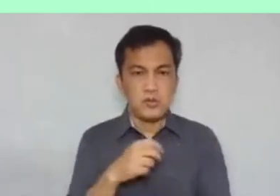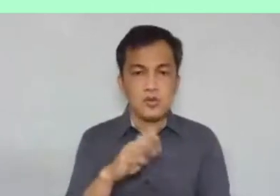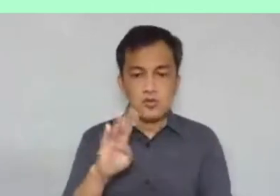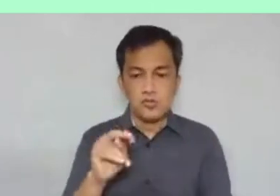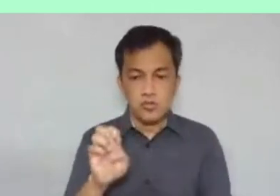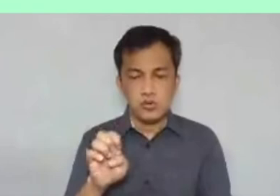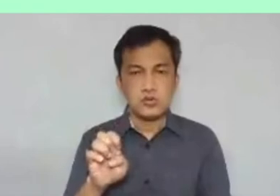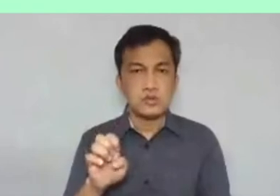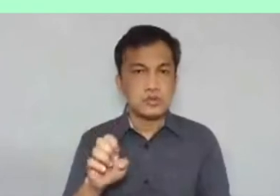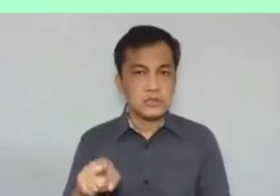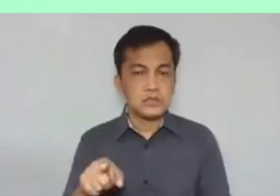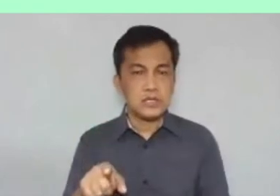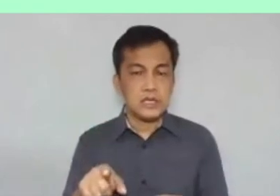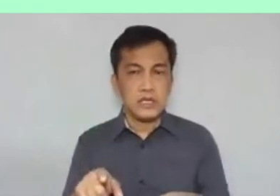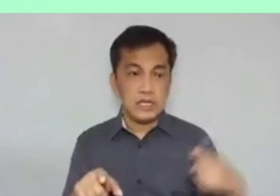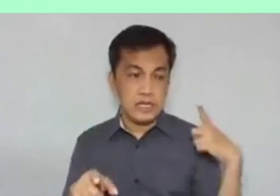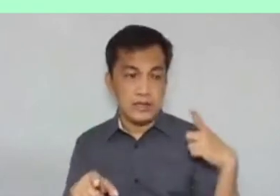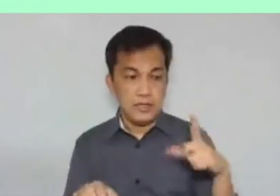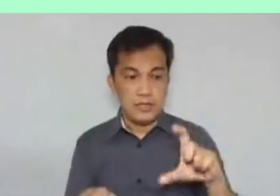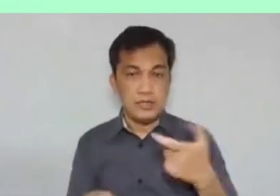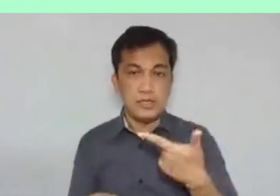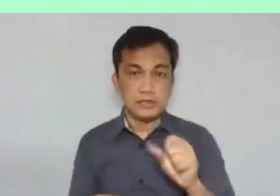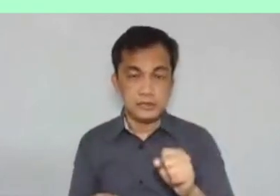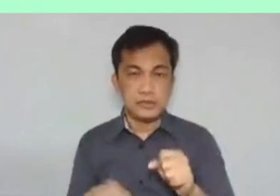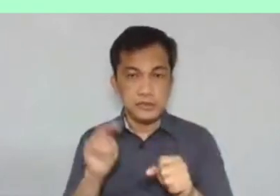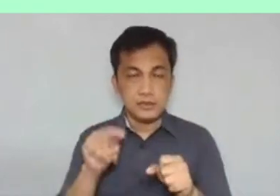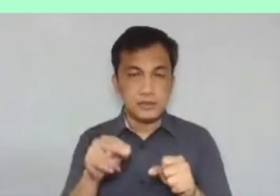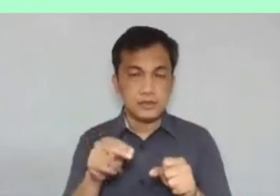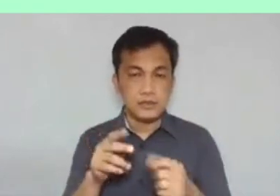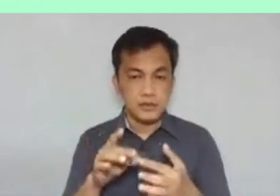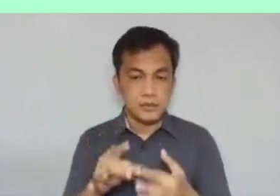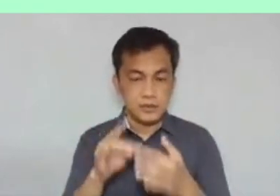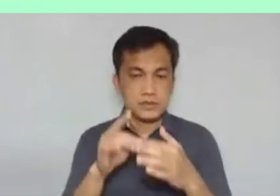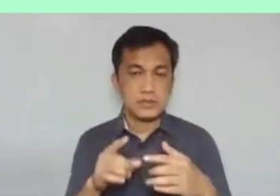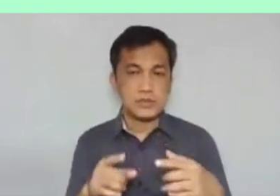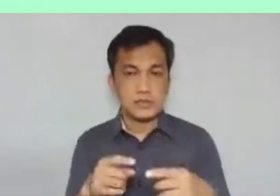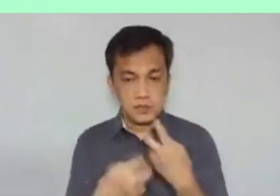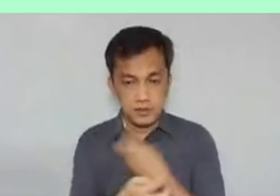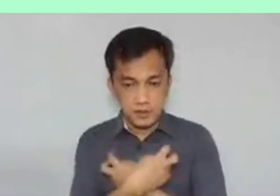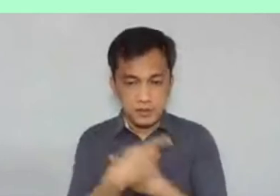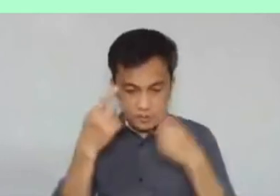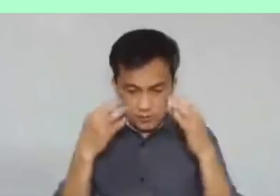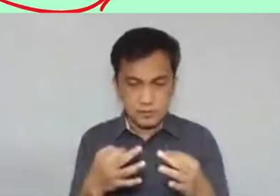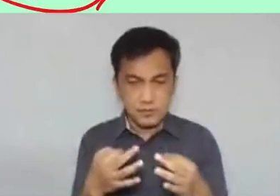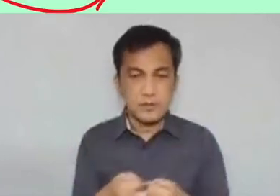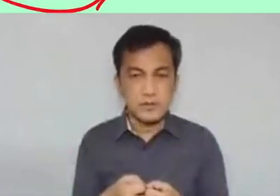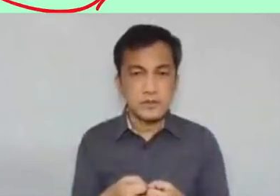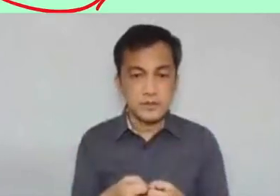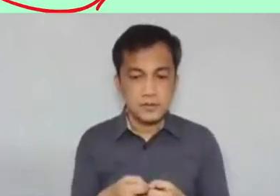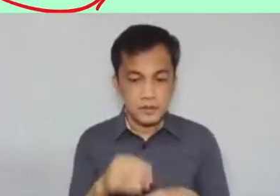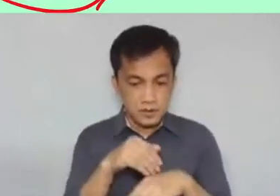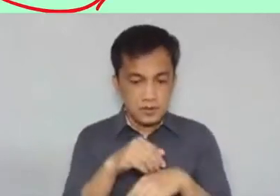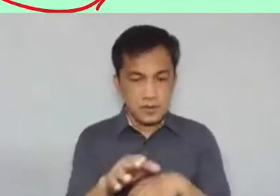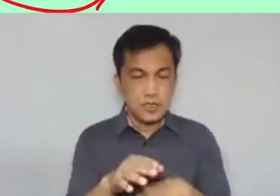kakailanganin ang tulong ng espesyalista sa buto. Nagdesisyon sila na magpadala ng tele-referral